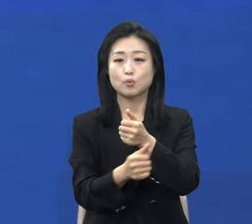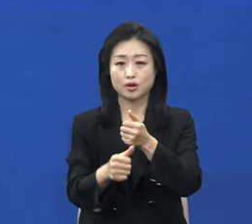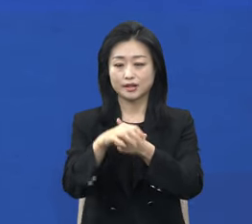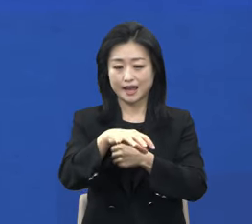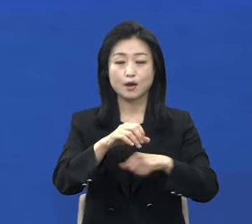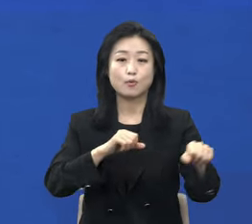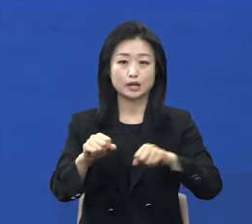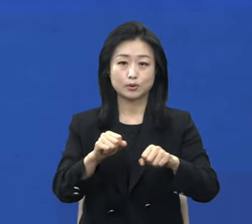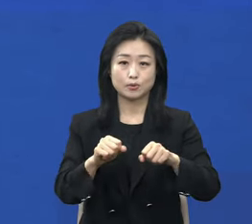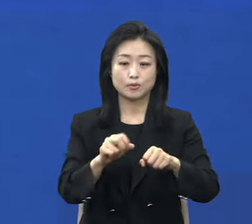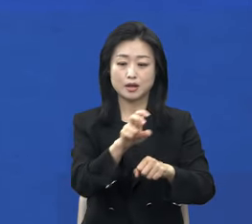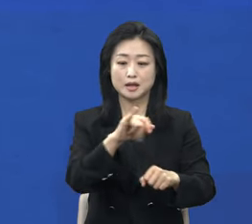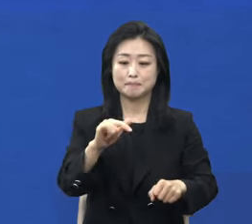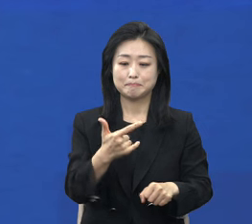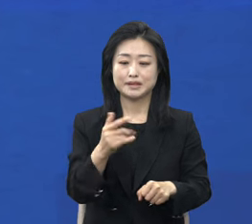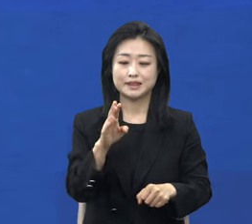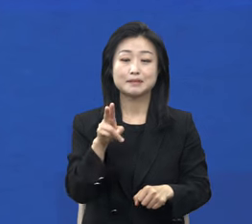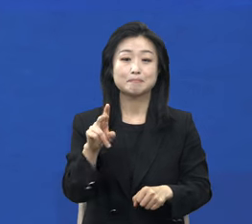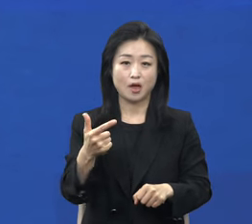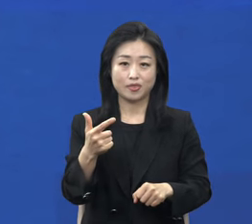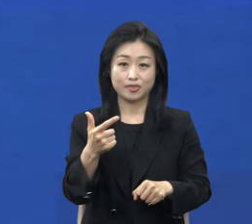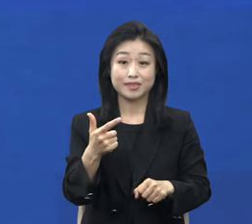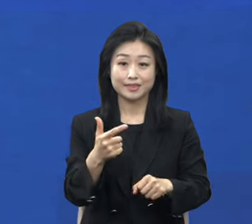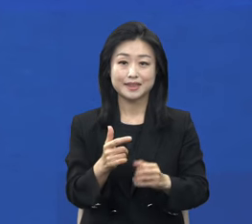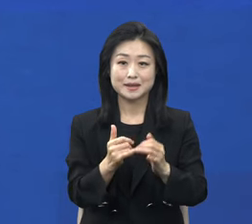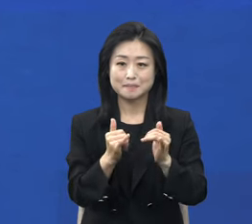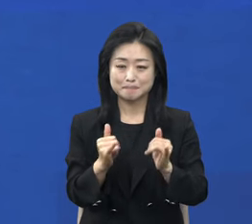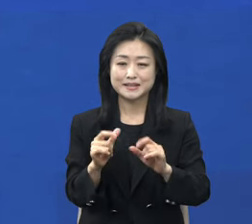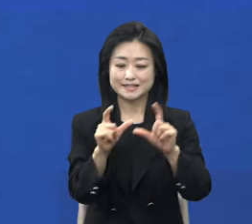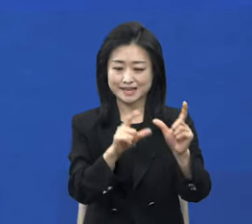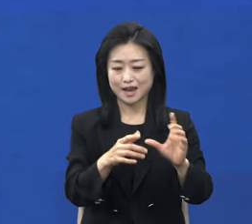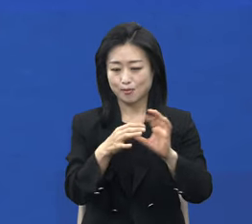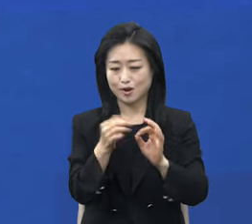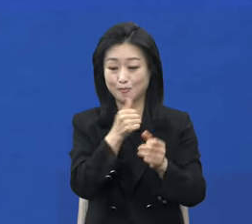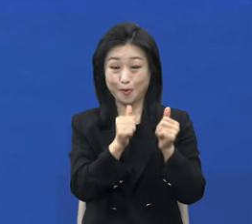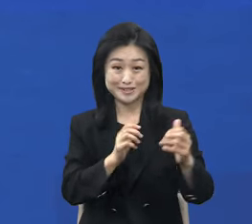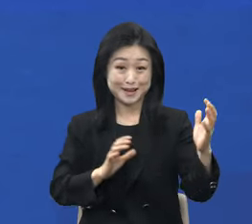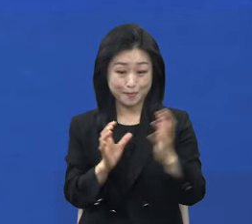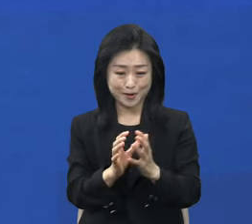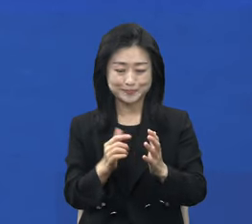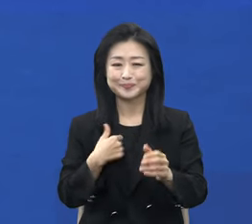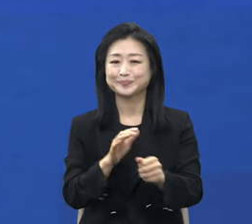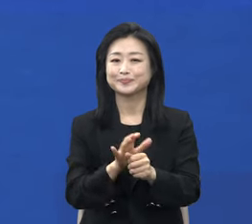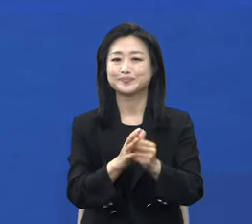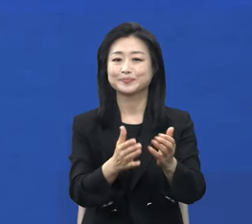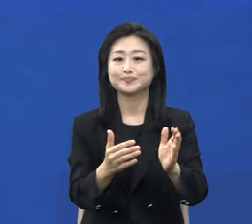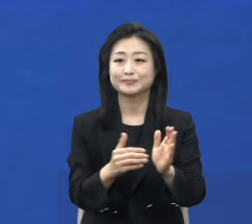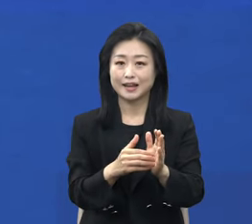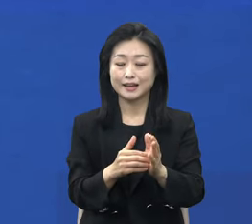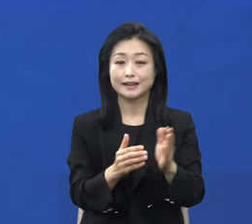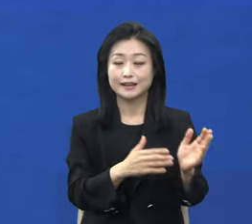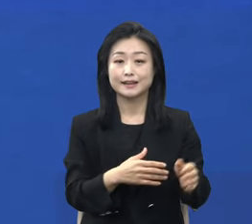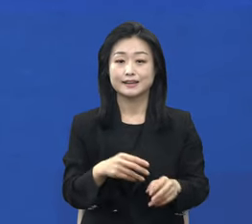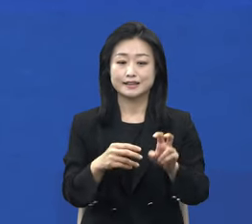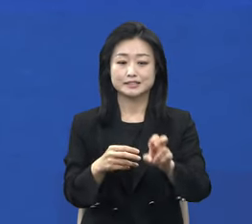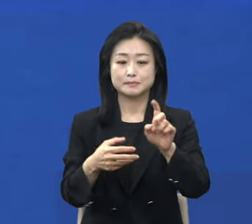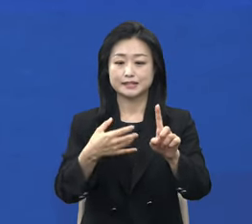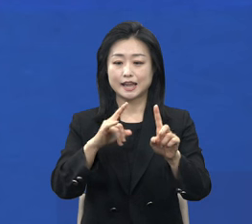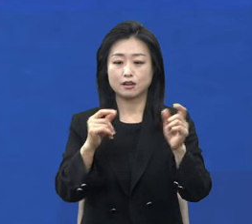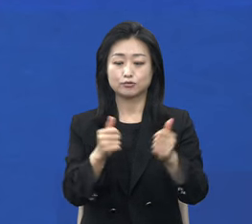활동하면서 민변에서도 이제 민생을 챙기는 굳건한 그런 다리들을 만든 적이 있습니다. 그리고